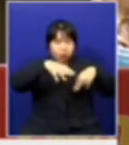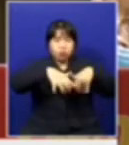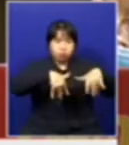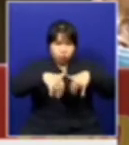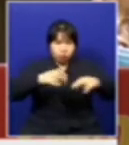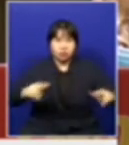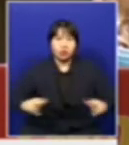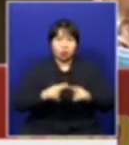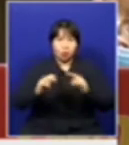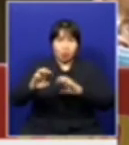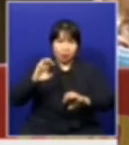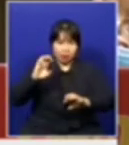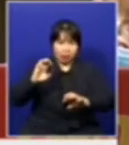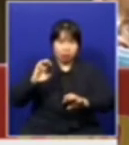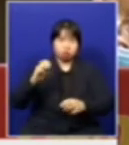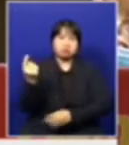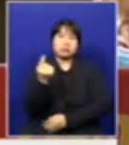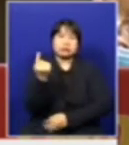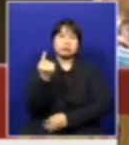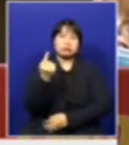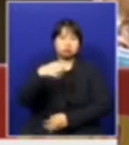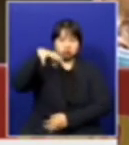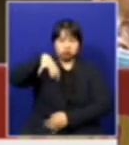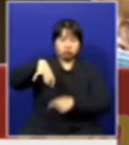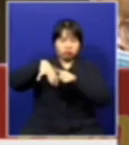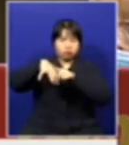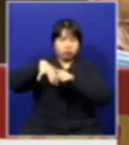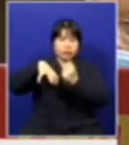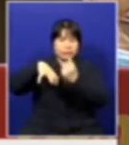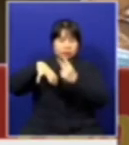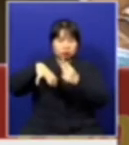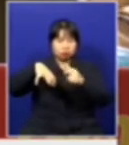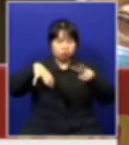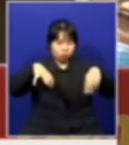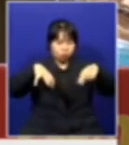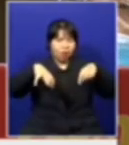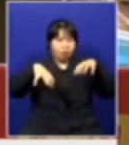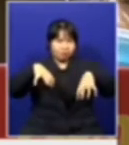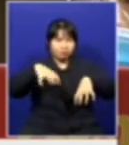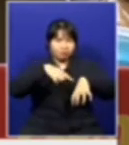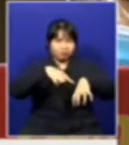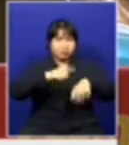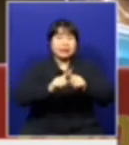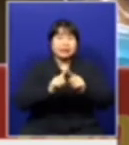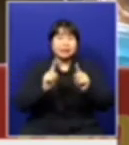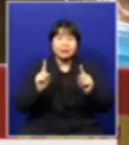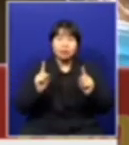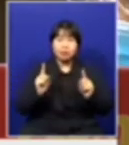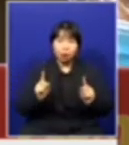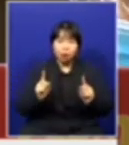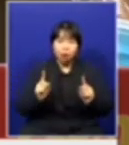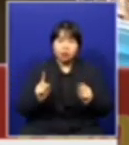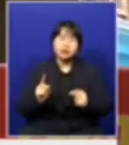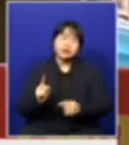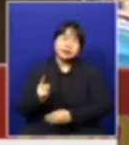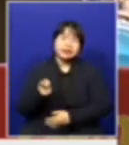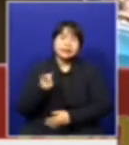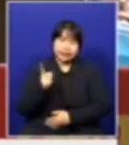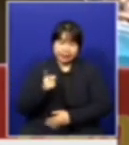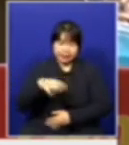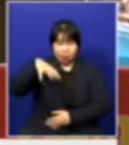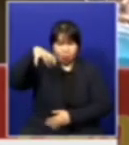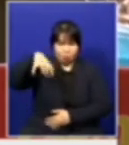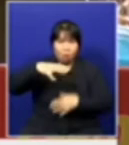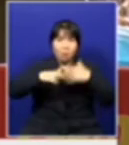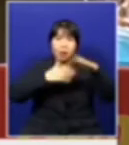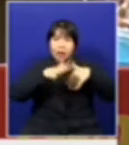งมหาดไทยเพียง1หน่วยงานนะคะทำให้จริงๆแล้วเนี่ยกรมพัฒนาชุมช